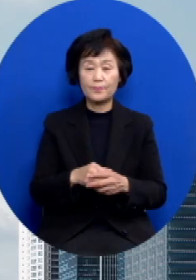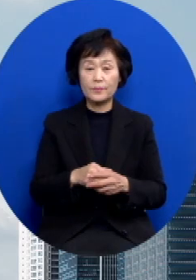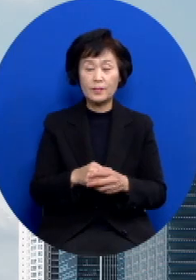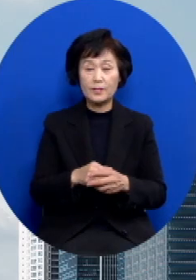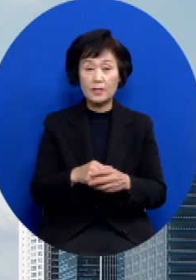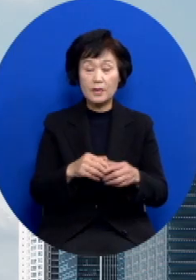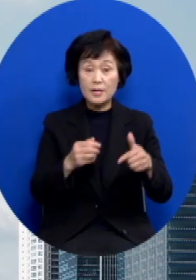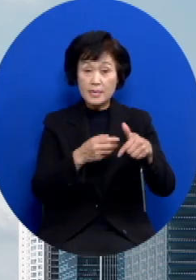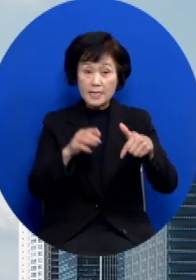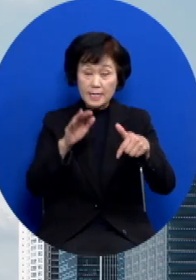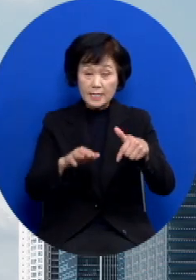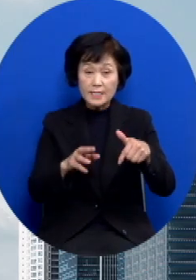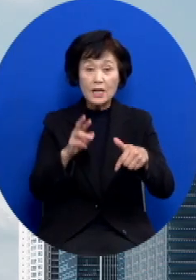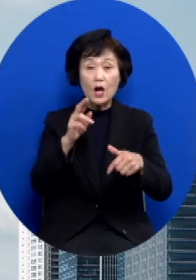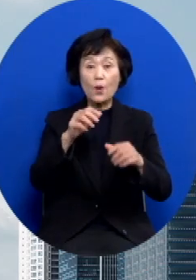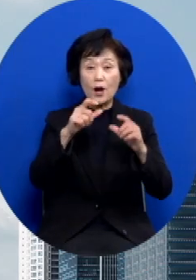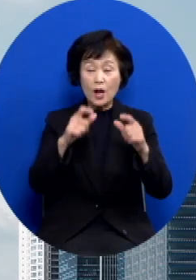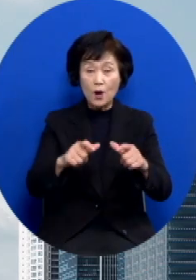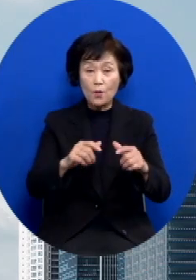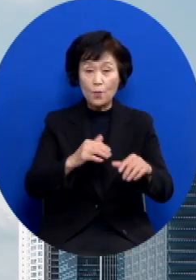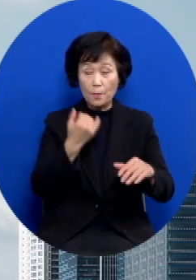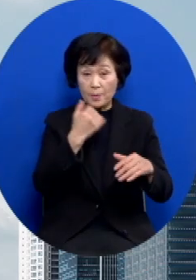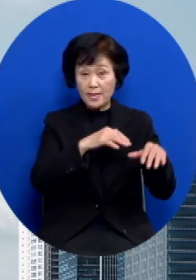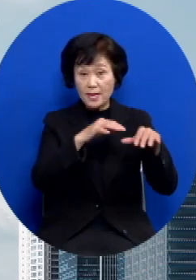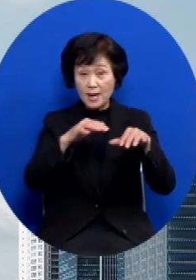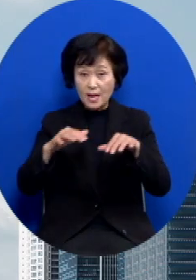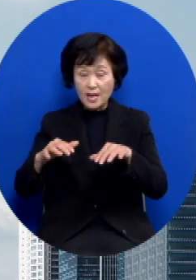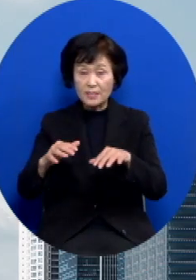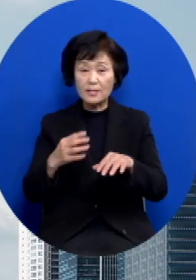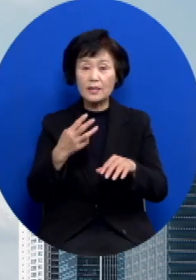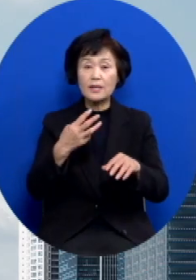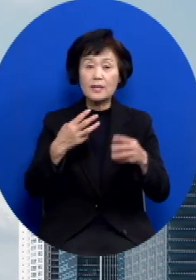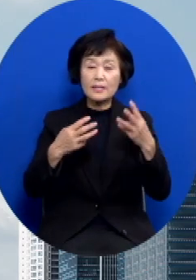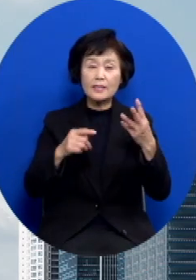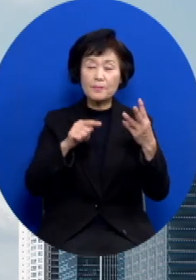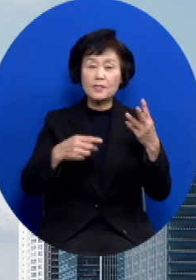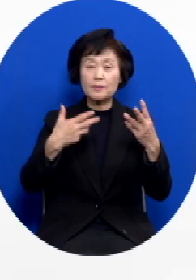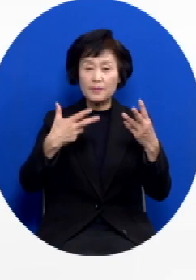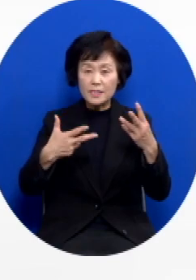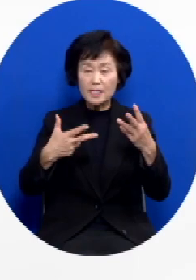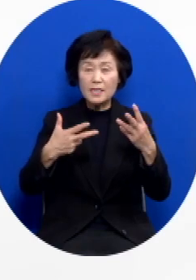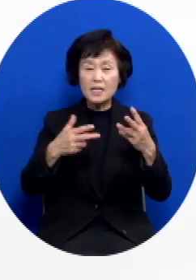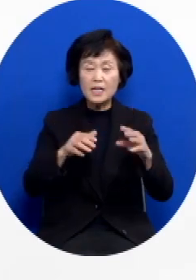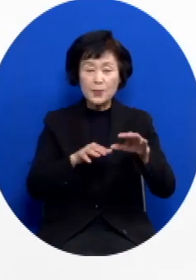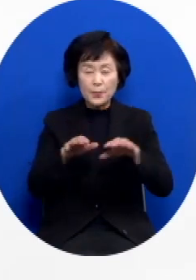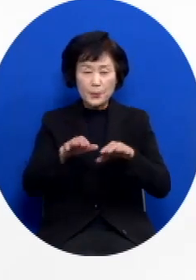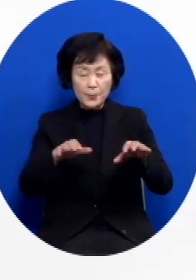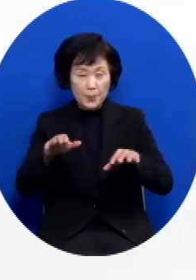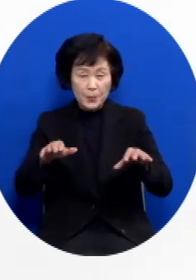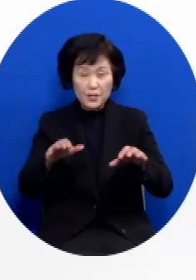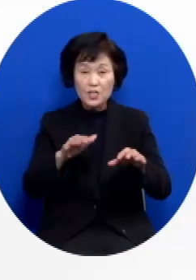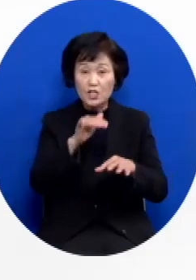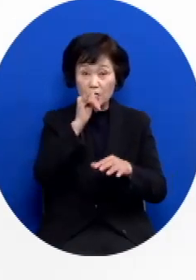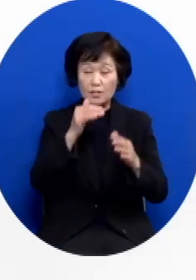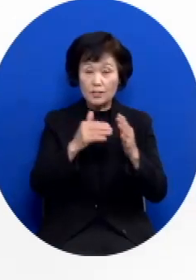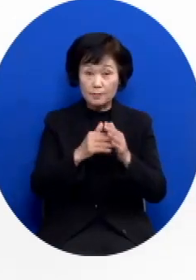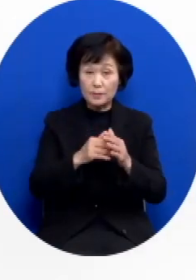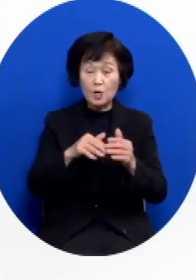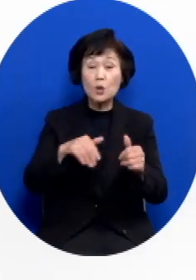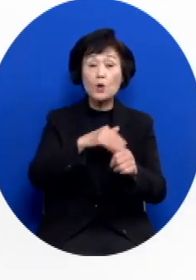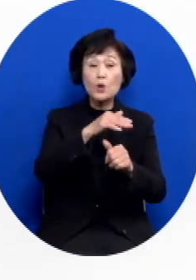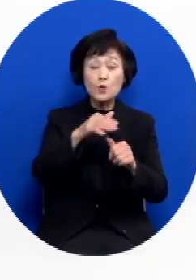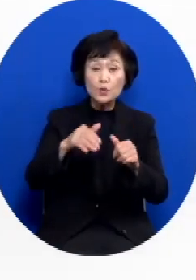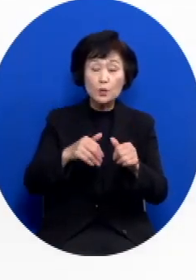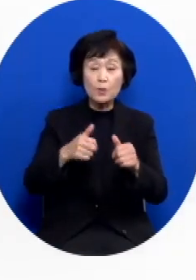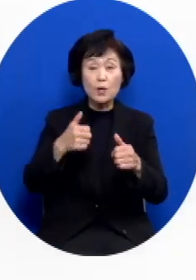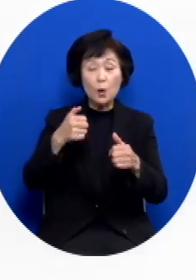인천 강화군 해역에서 규모 3.7의 지진이 발생했습니다. 이번 지진은 진앙 주변